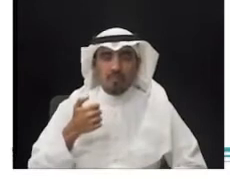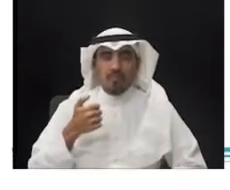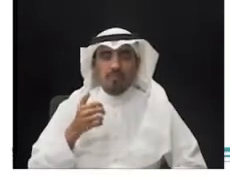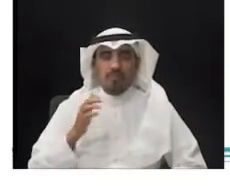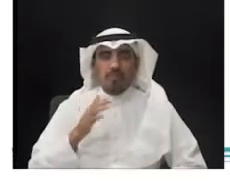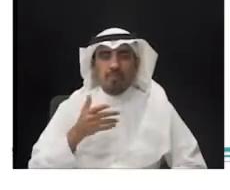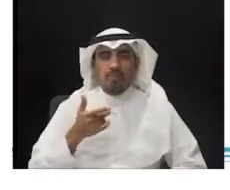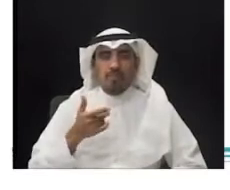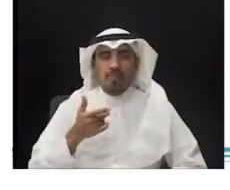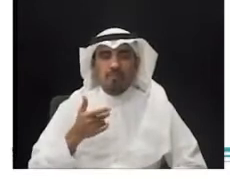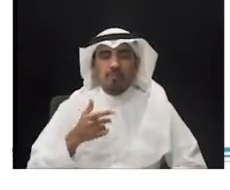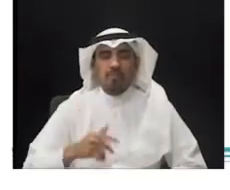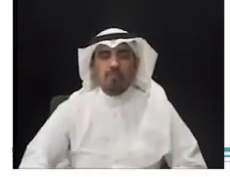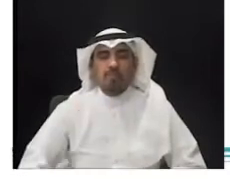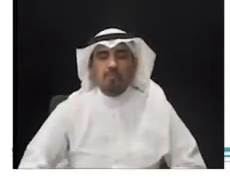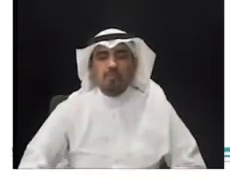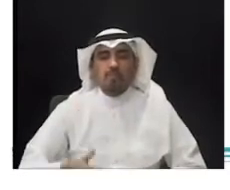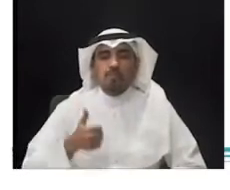في هذه الوحدة